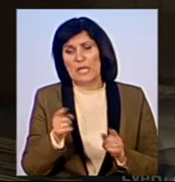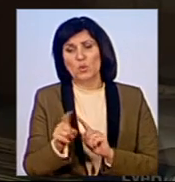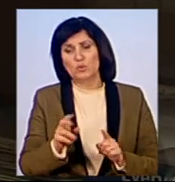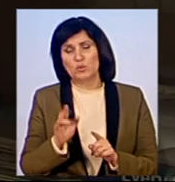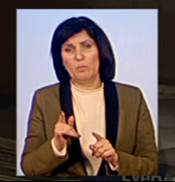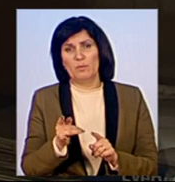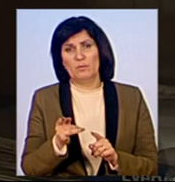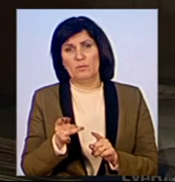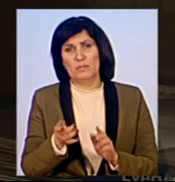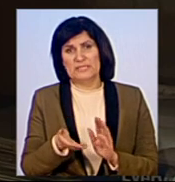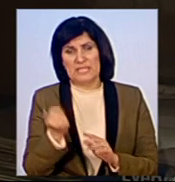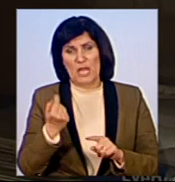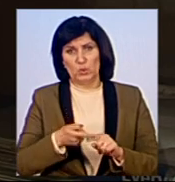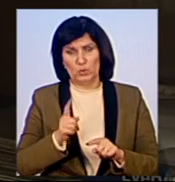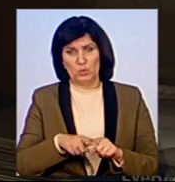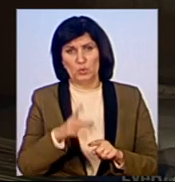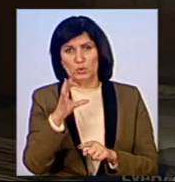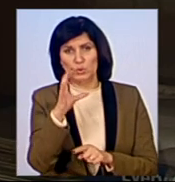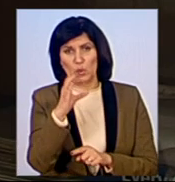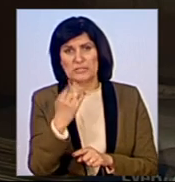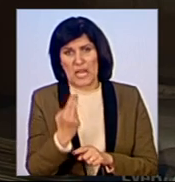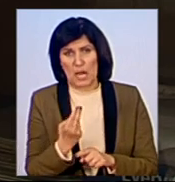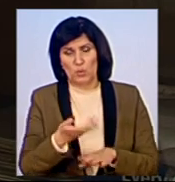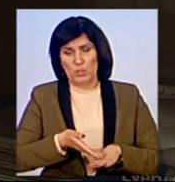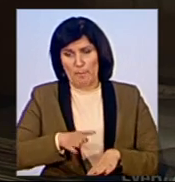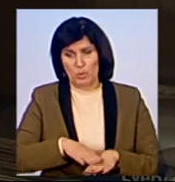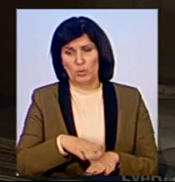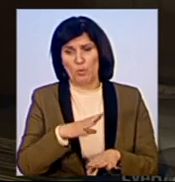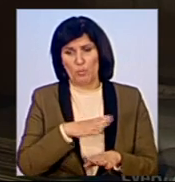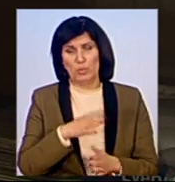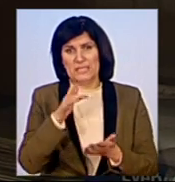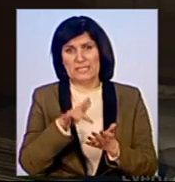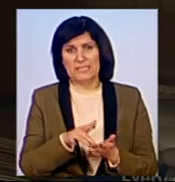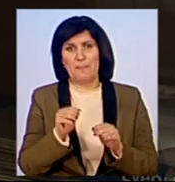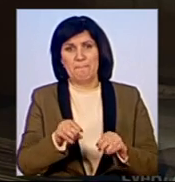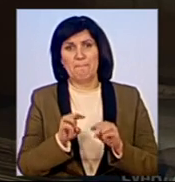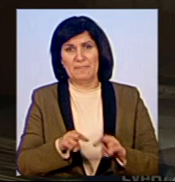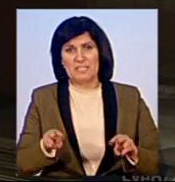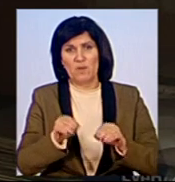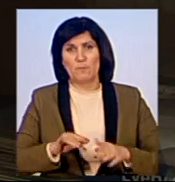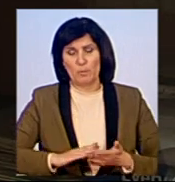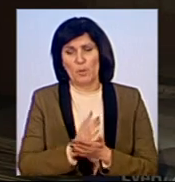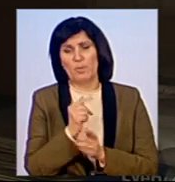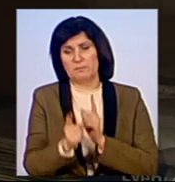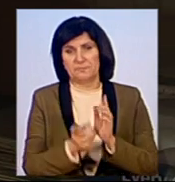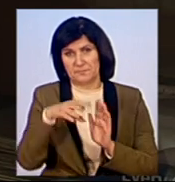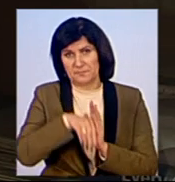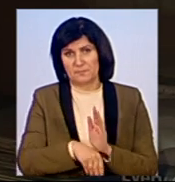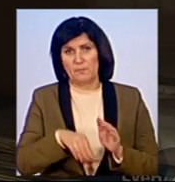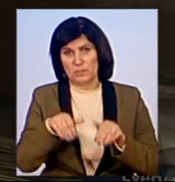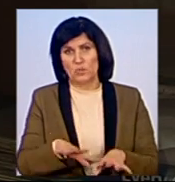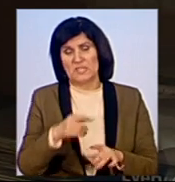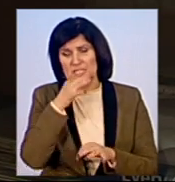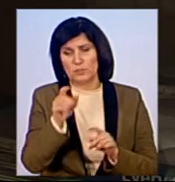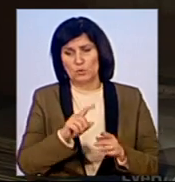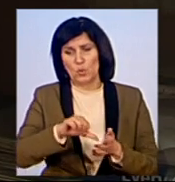щоб зняти цю соціальну напругу, було ініційовано Міністерством аграрної політики внесення змін до 413 постанови, де